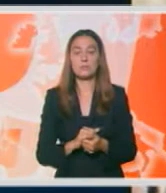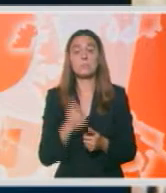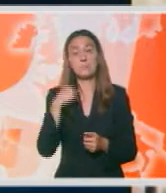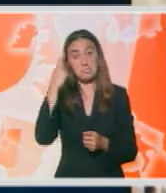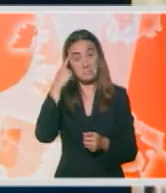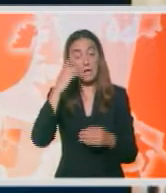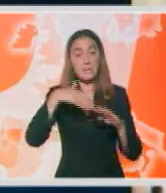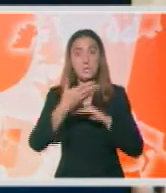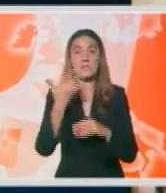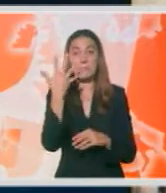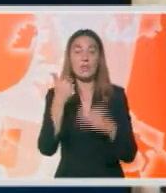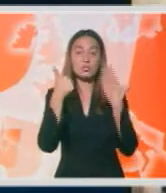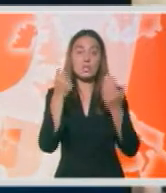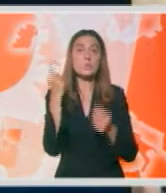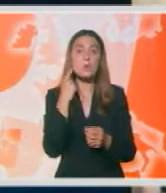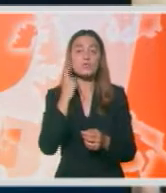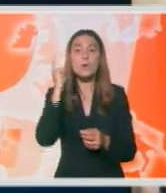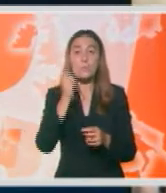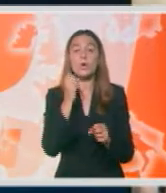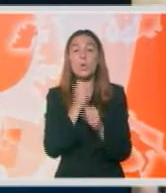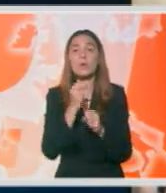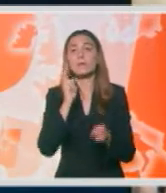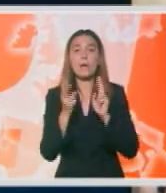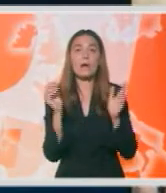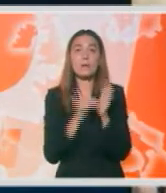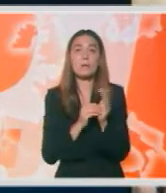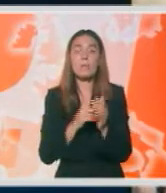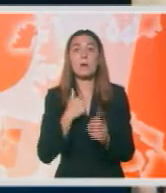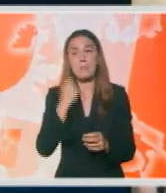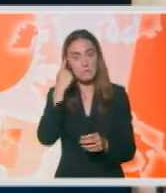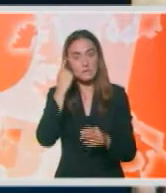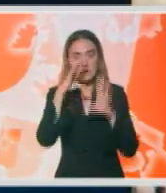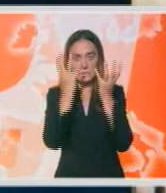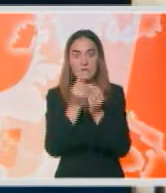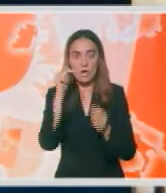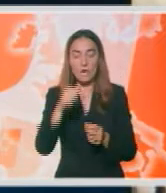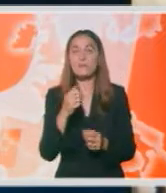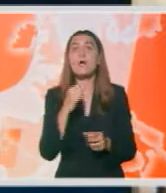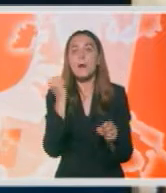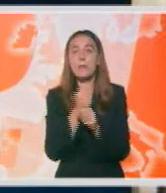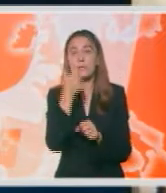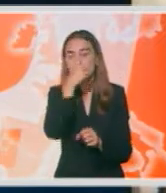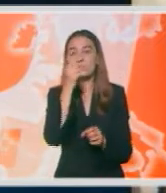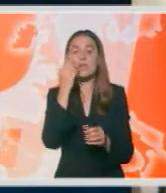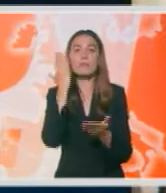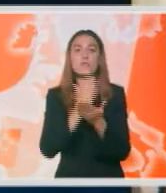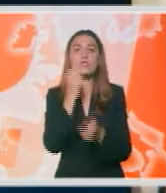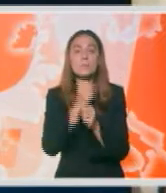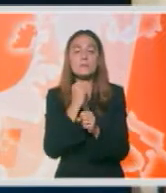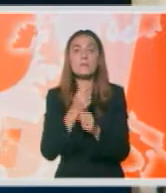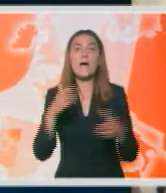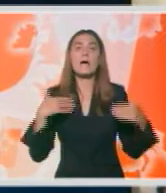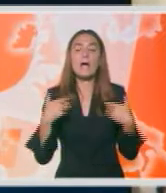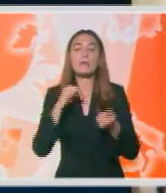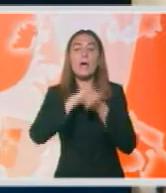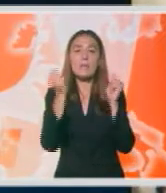Pretpostavljam da posle 5-6 pokušaja morate da uradite kako treba i mislim da se svi ovde, barem što se tiče biznisa, raduju naporima